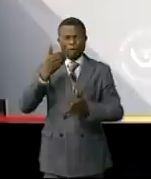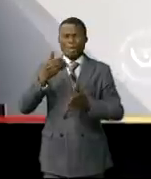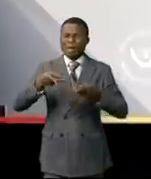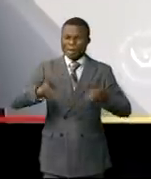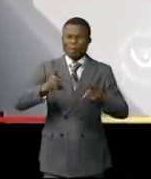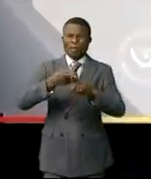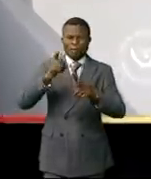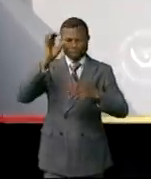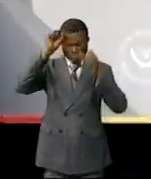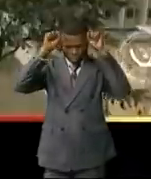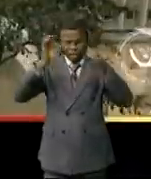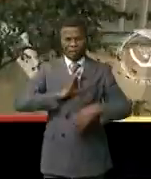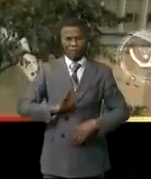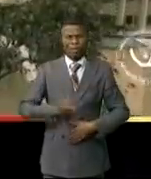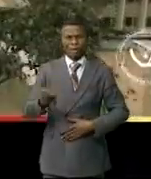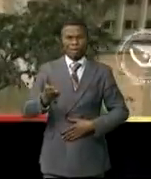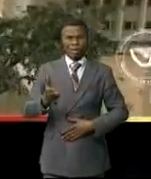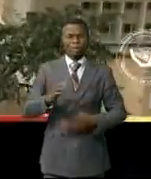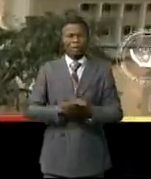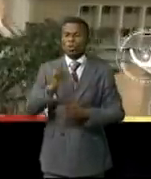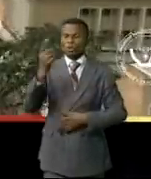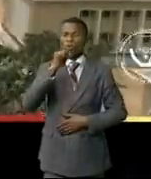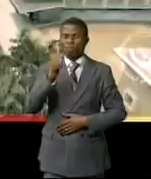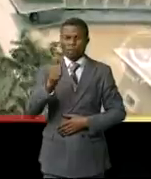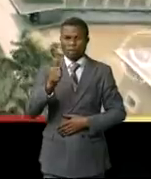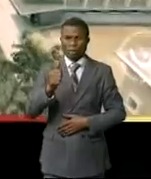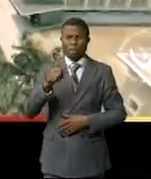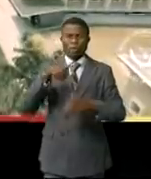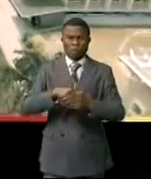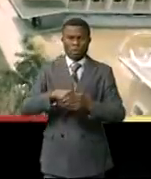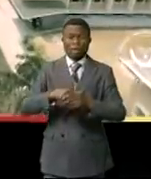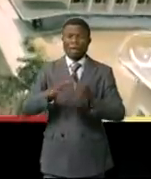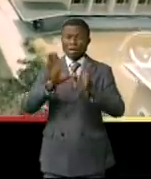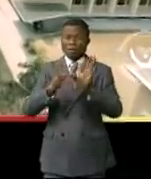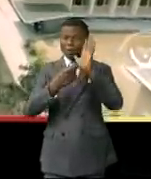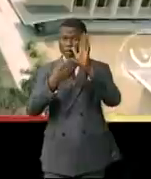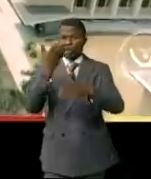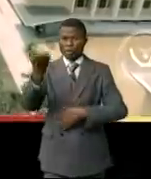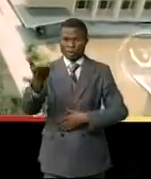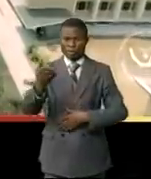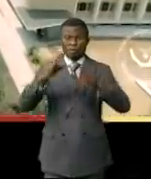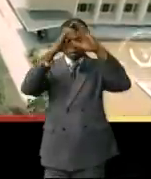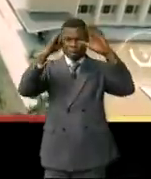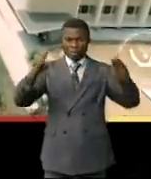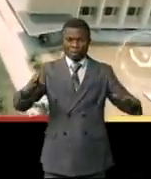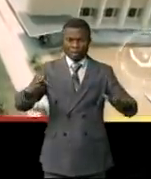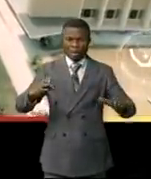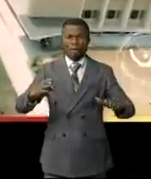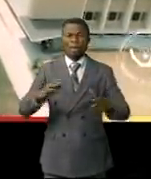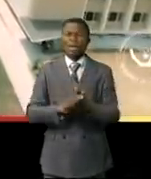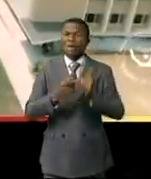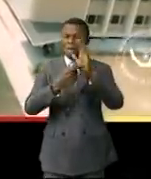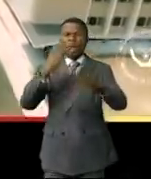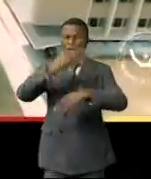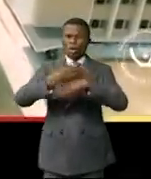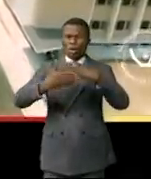l'État Félix-Antoine Tshisekedi. Il n'est pas le seul sur cette vue panoramique. Ce sont des bâtiments imposants,